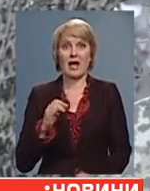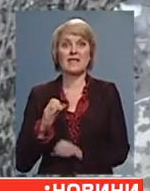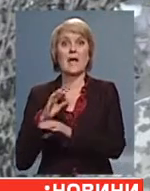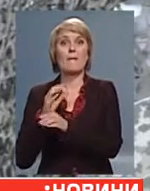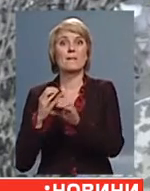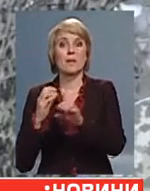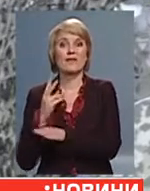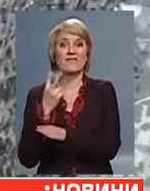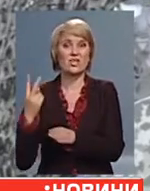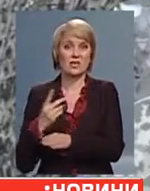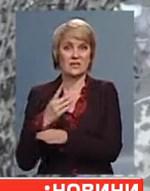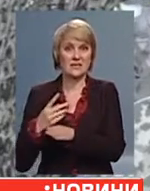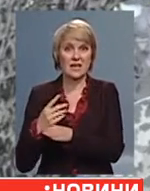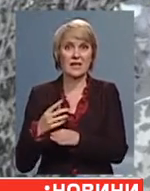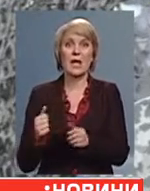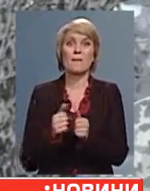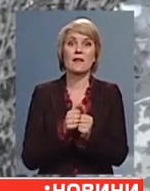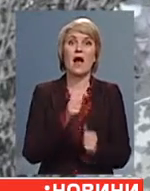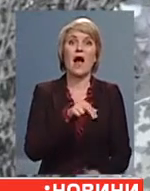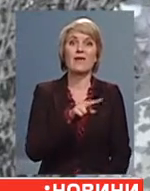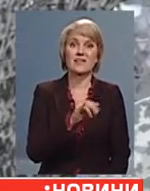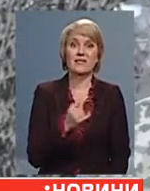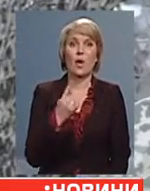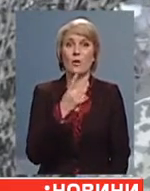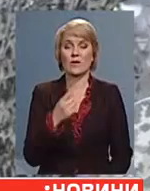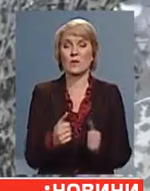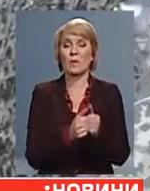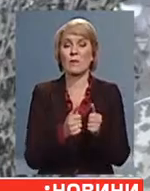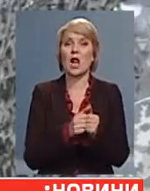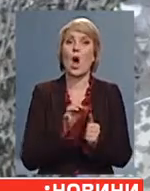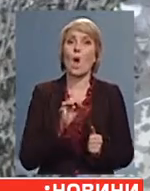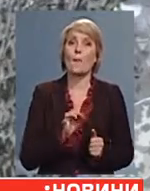вогонь по опозиціях сил АТО біля Авдіївки і по одному разу неподалік Опитного і Чермалика.